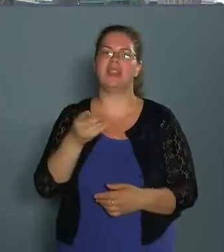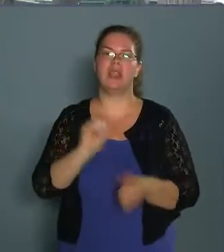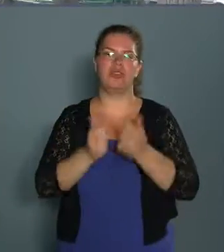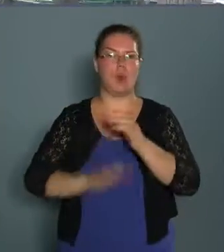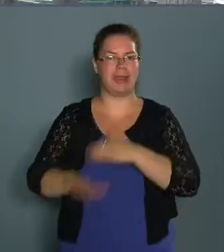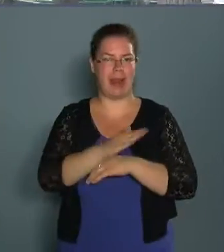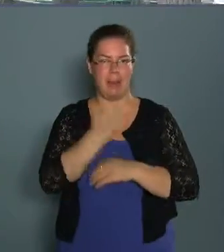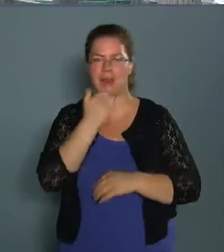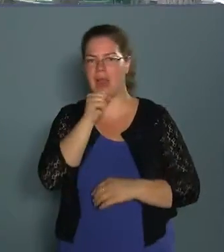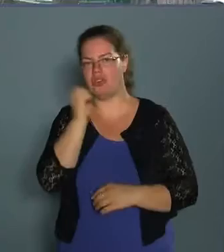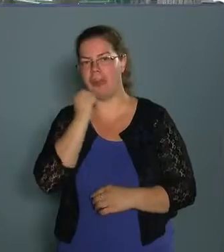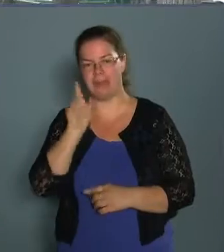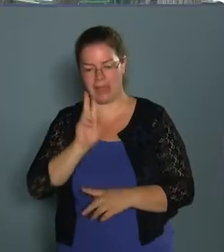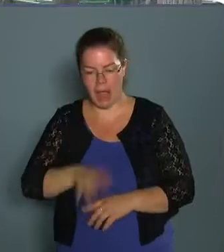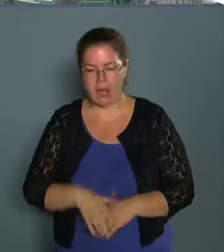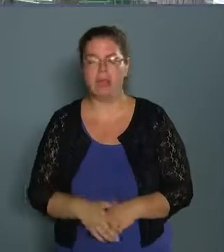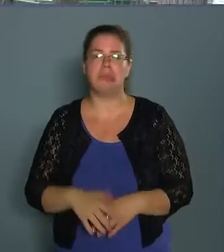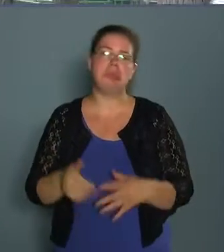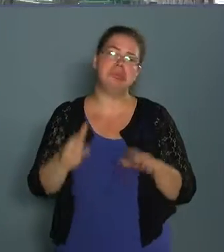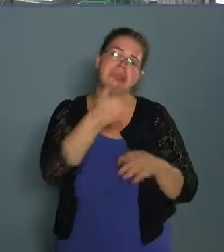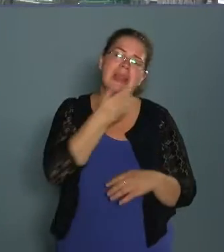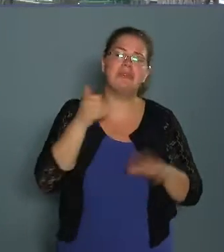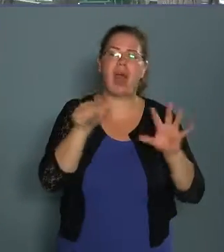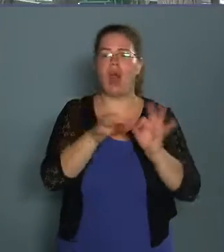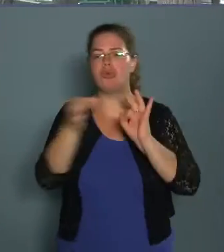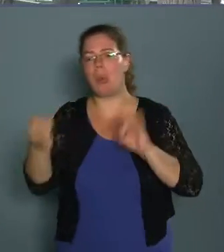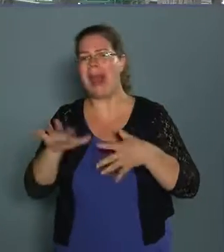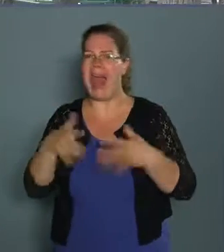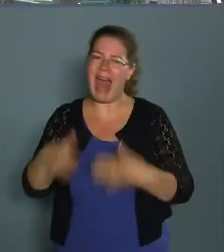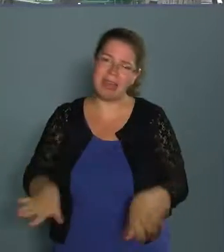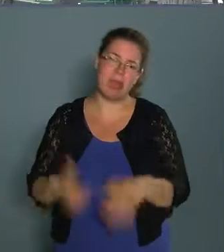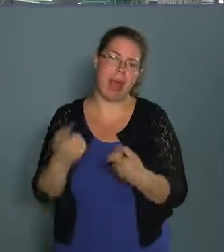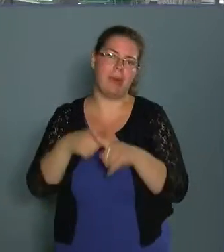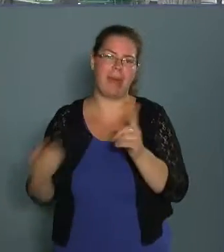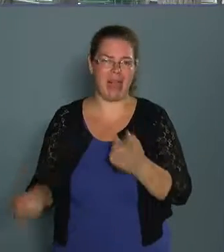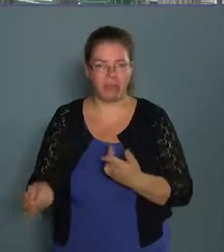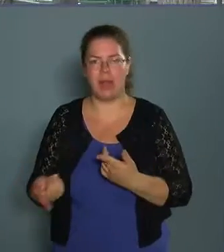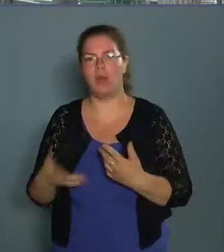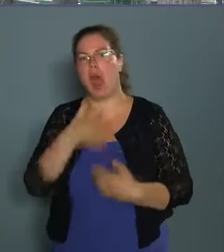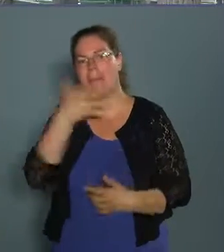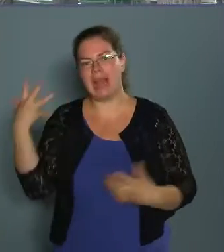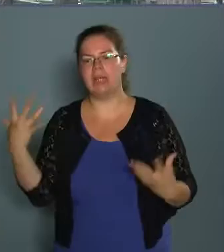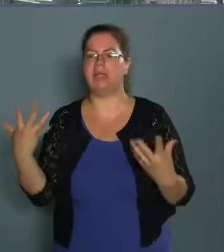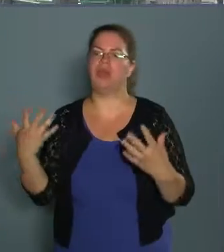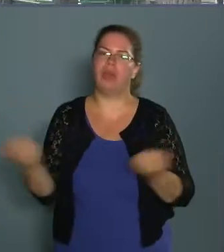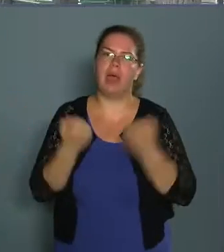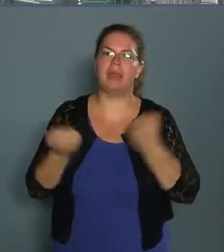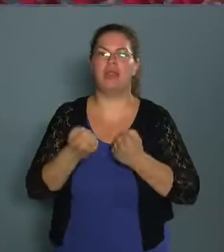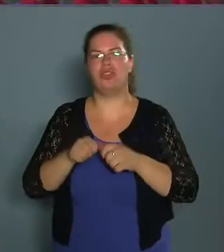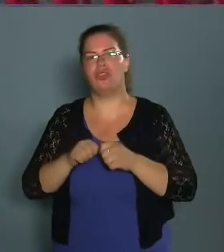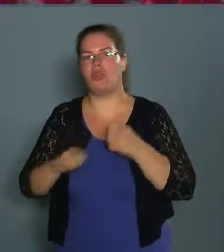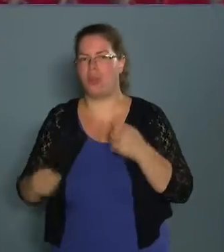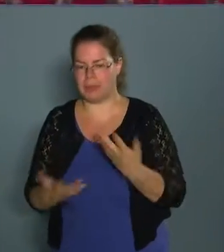vízisporttelepén, délután 6 órától, általában másfél órát biztos igénybe vesz így bemelegítéssel, az edzéssel,